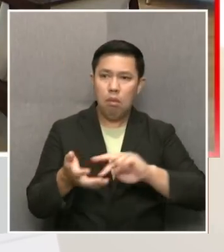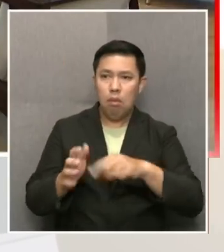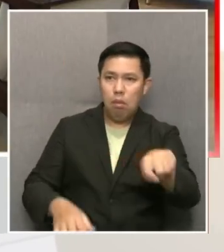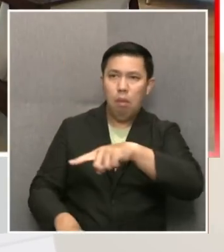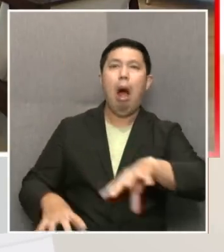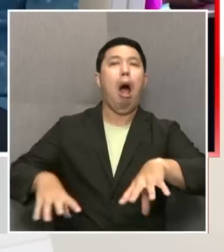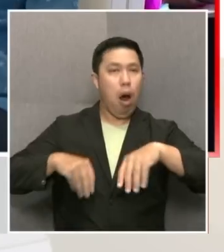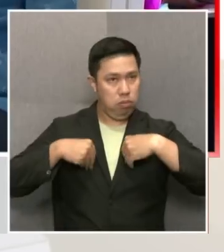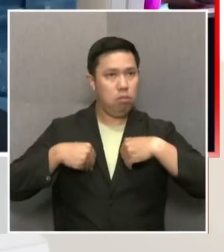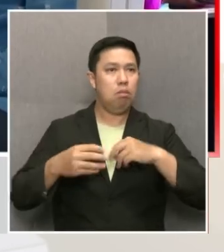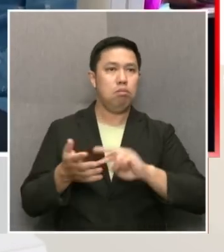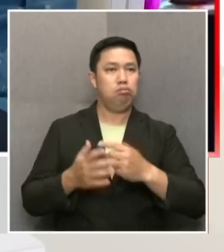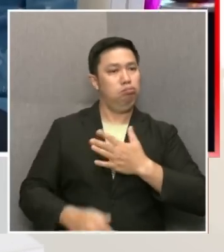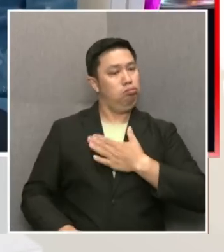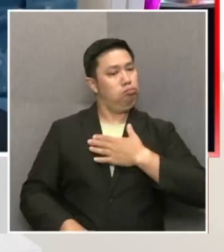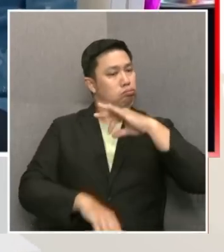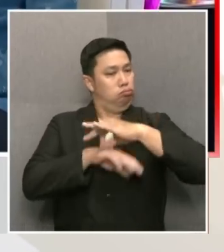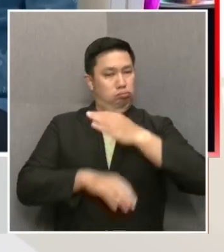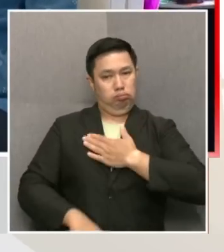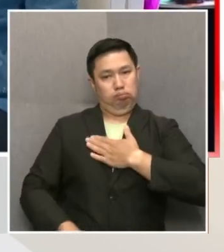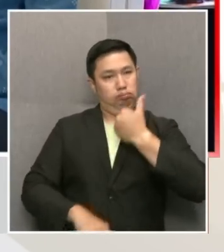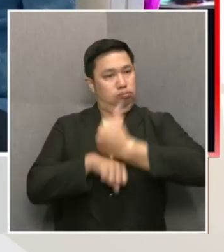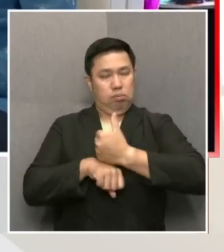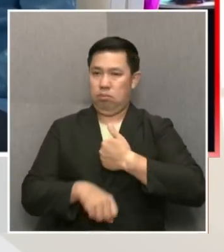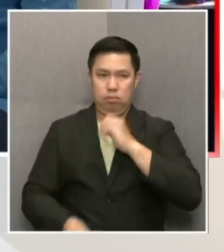ต้องไปกำหนดกฎเกณฑ์ว่าใครจะเป็น